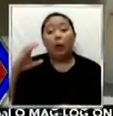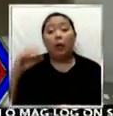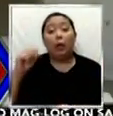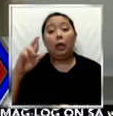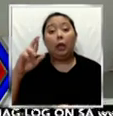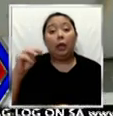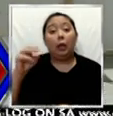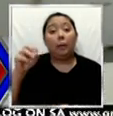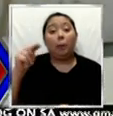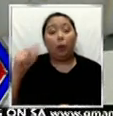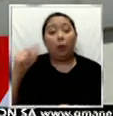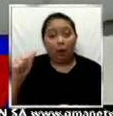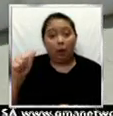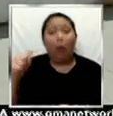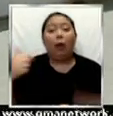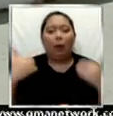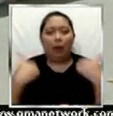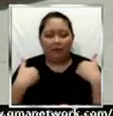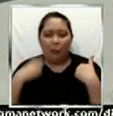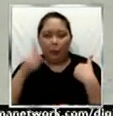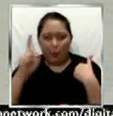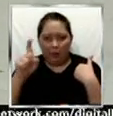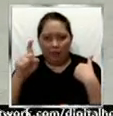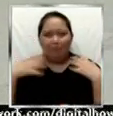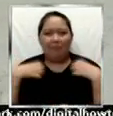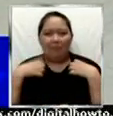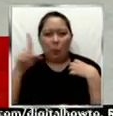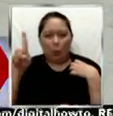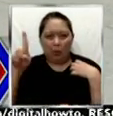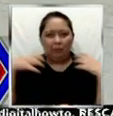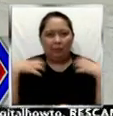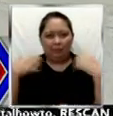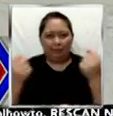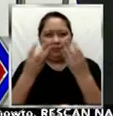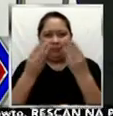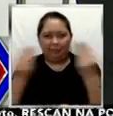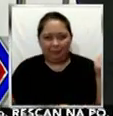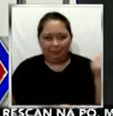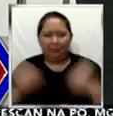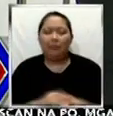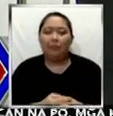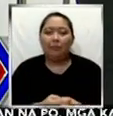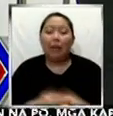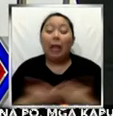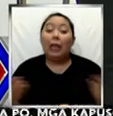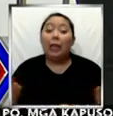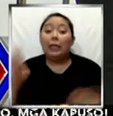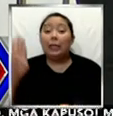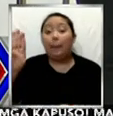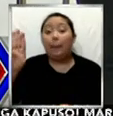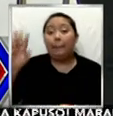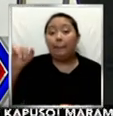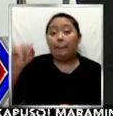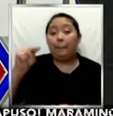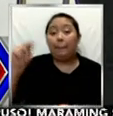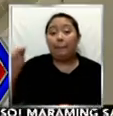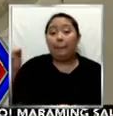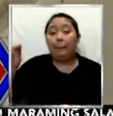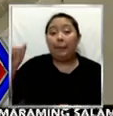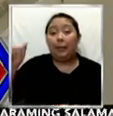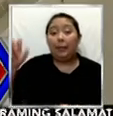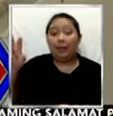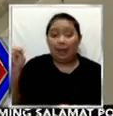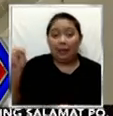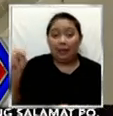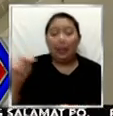sa mga COVID patients ng lungsod. Plano na kasing ibalik sa normal na operasyon ang ospital ng Binyan para mapagsirbisyohan ang iba pang mga residente